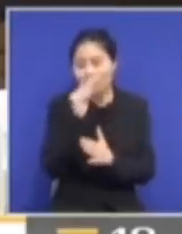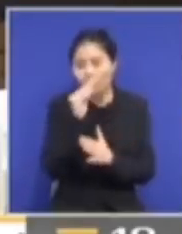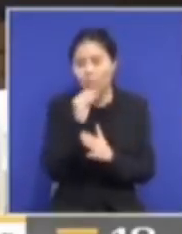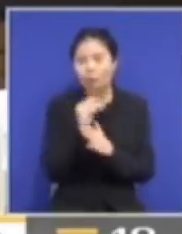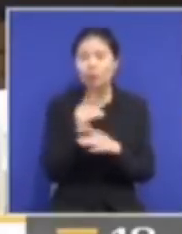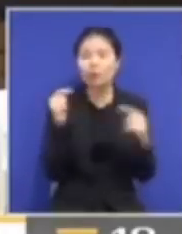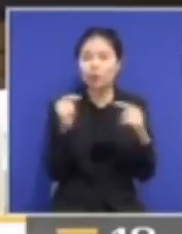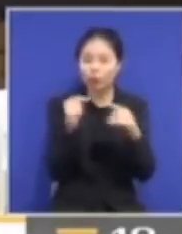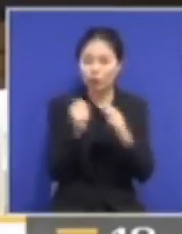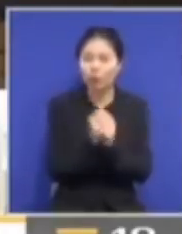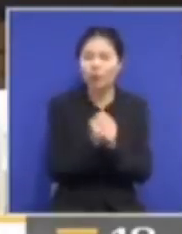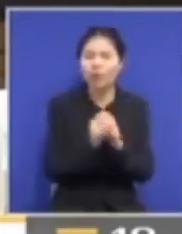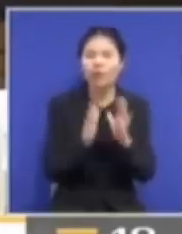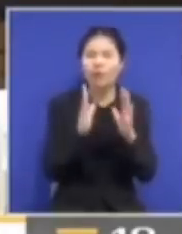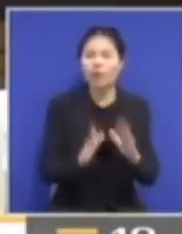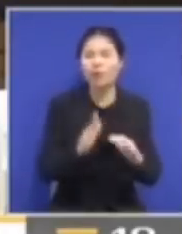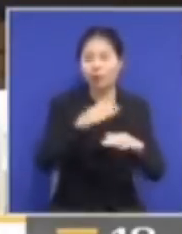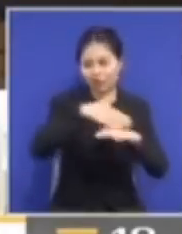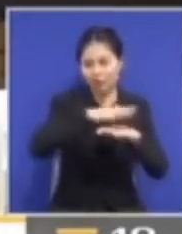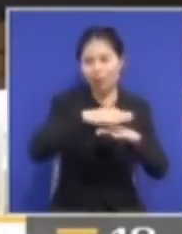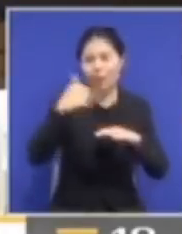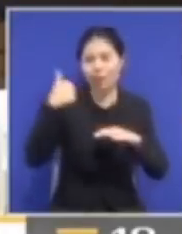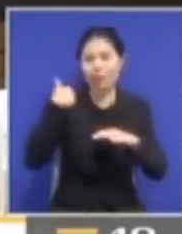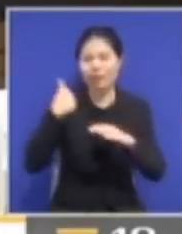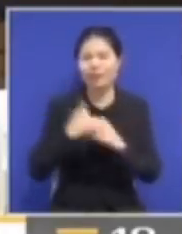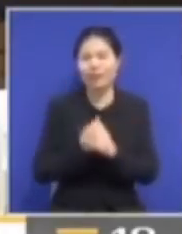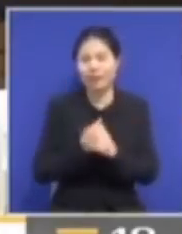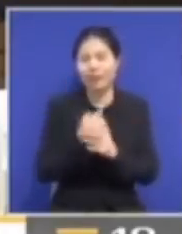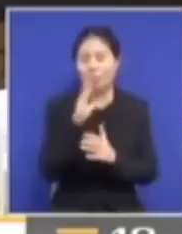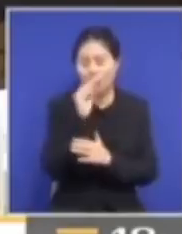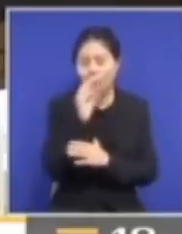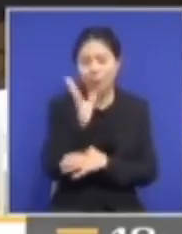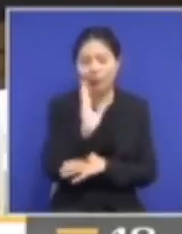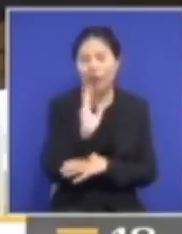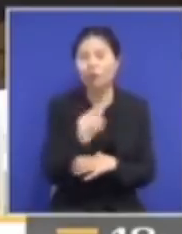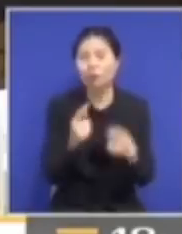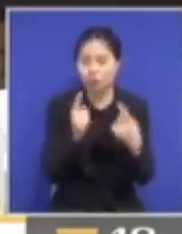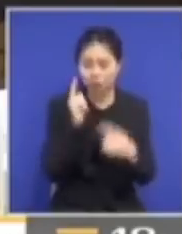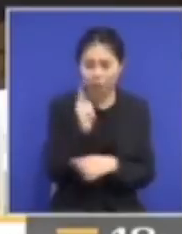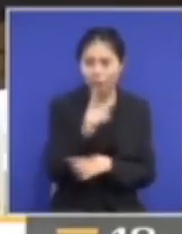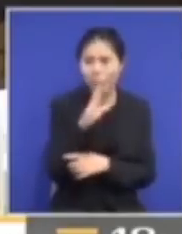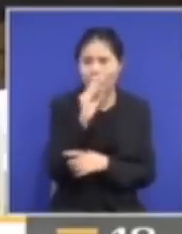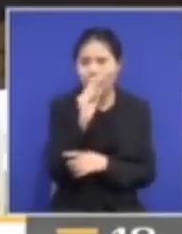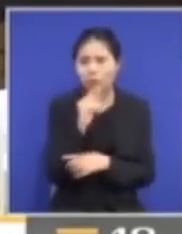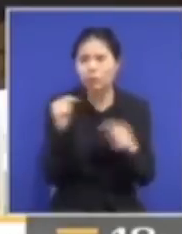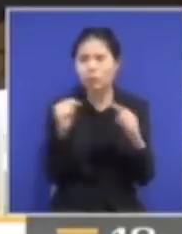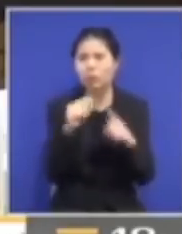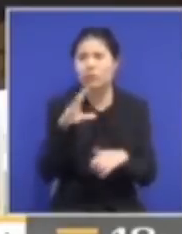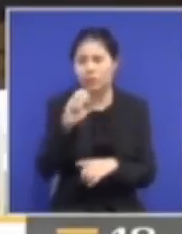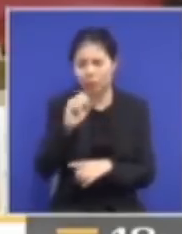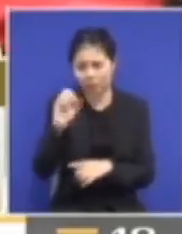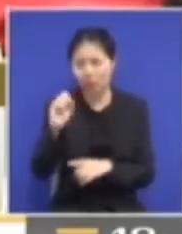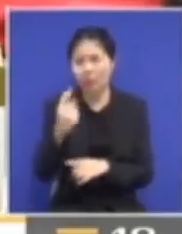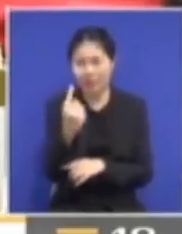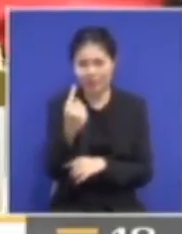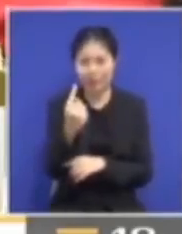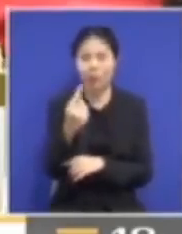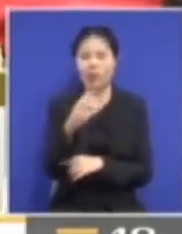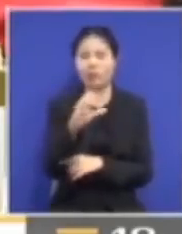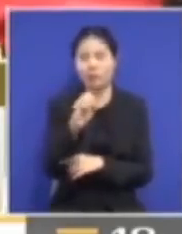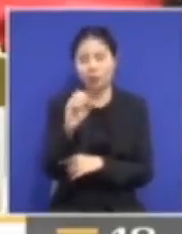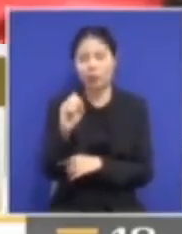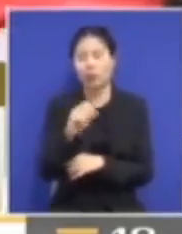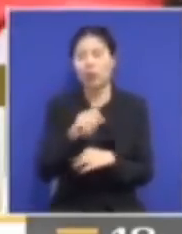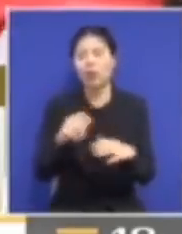ากขึ้น ครับ ซึ่งท่านทราบดีอยู่แล้วว่า ไม่เป็นไรครับให้เขาฟ้องผมได ้ครับโอเคผมเข้าใจอยู่แล้วว่าท่านรู้อยู่แล้ว